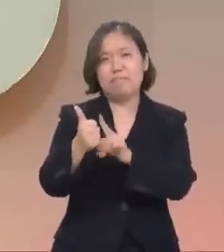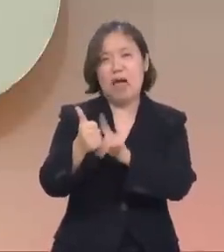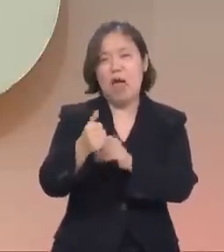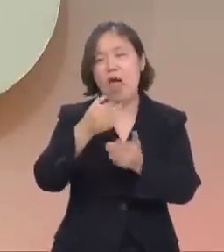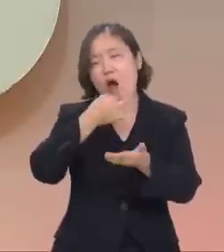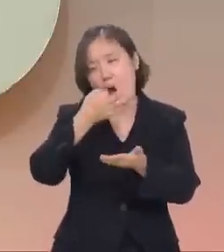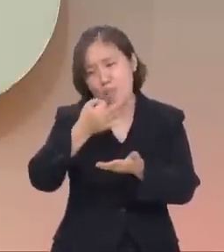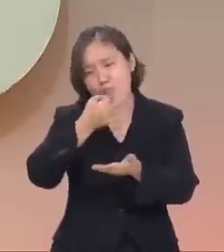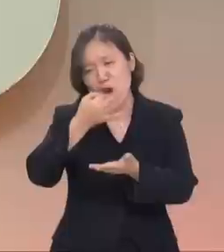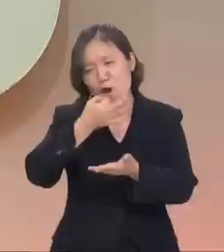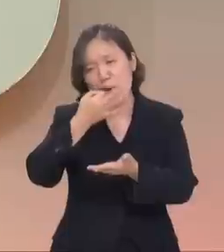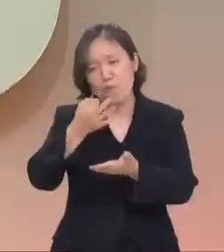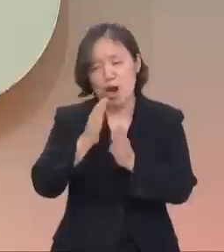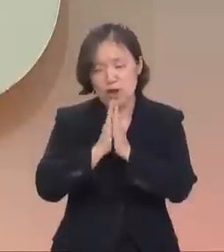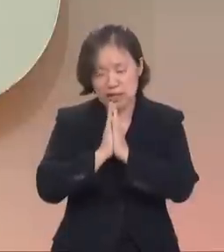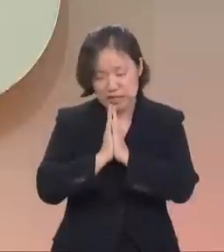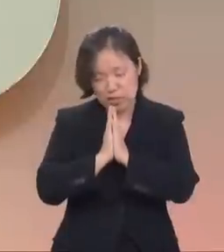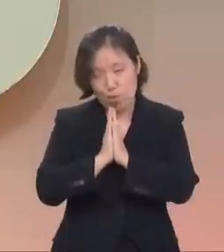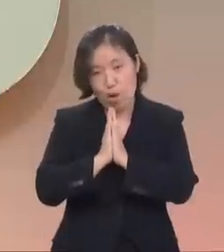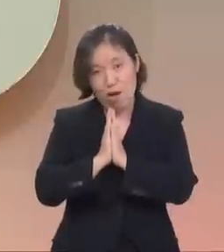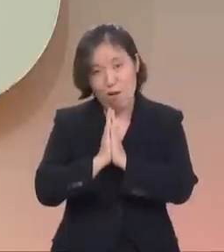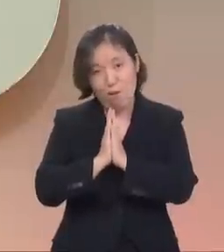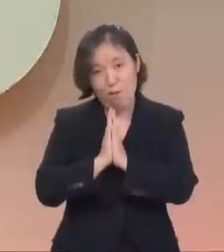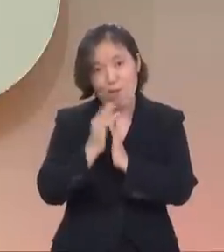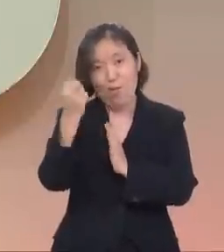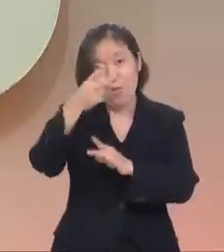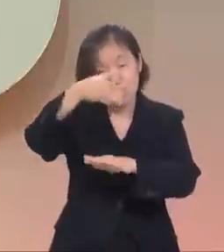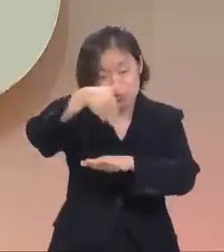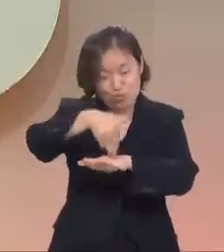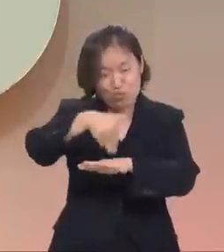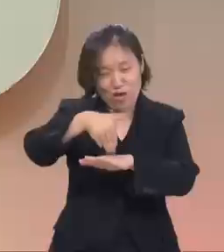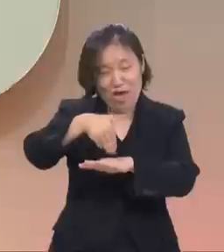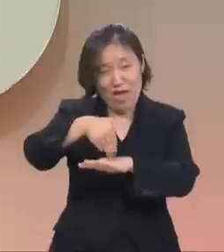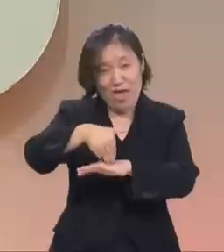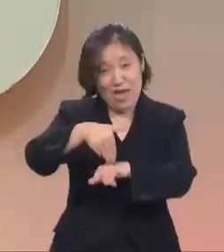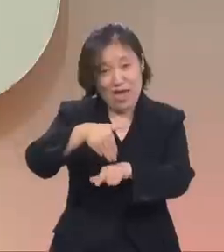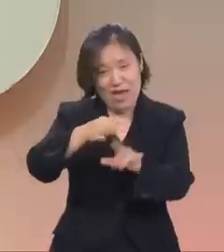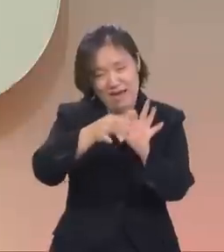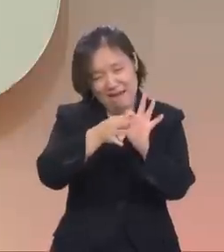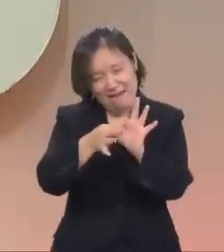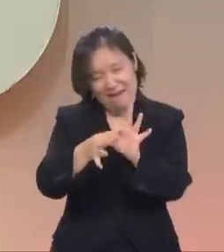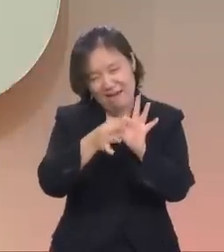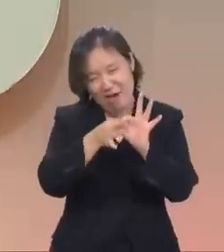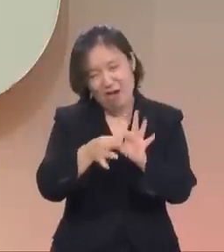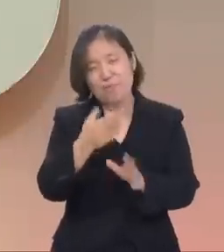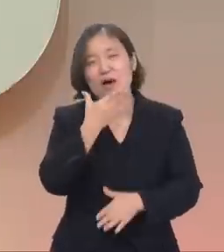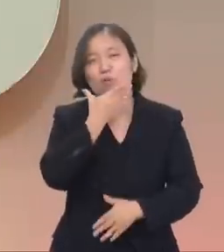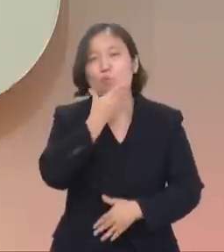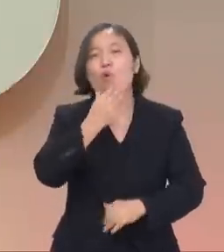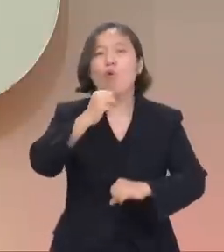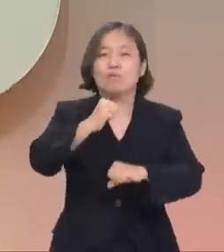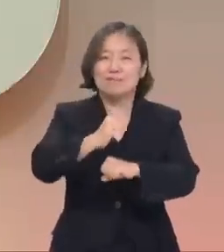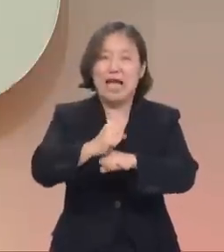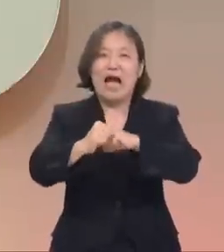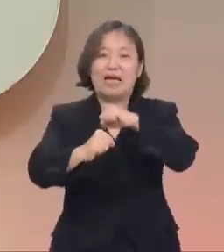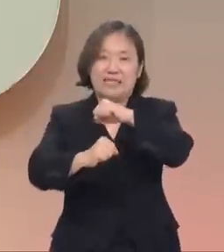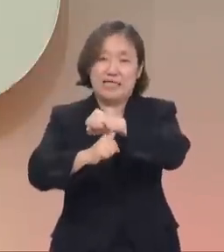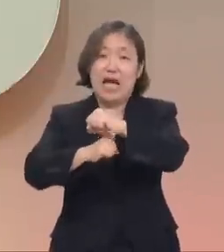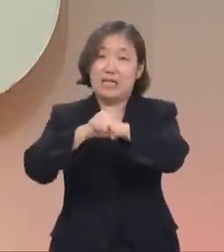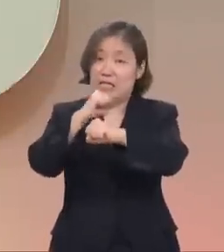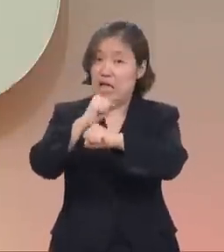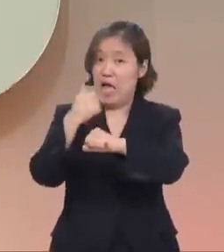염불하고 염불하고 기도하고 기도하고 수행하고 수행하면서 공덕을 닦았던